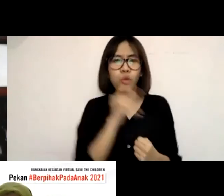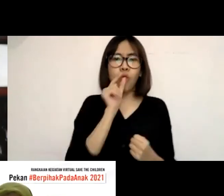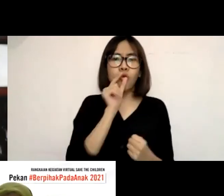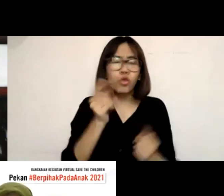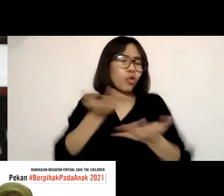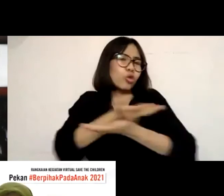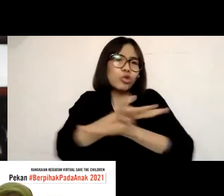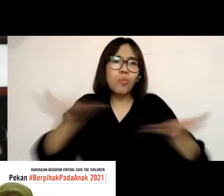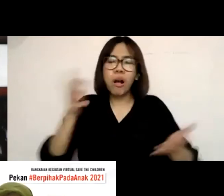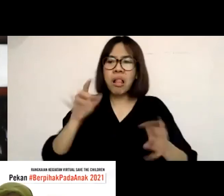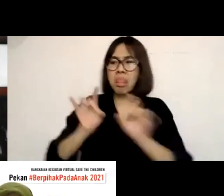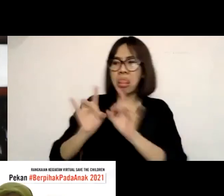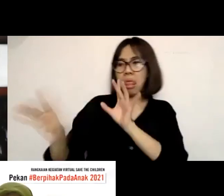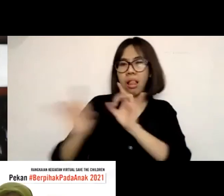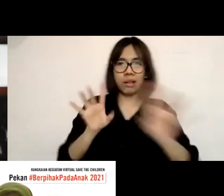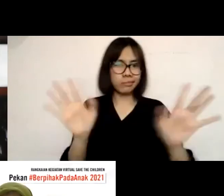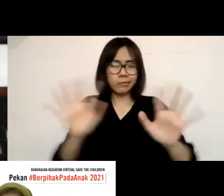semua pihak, kesempatan atau